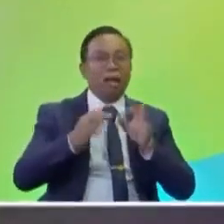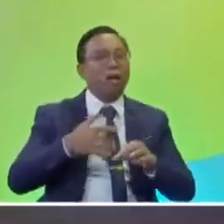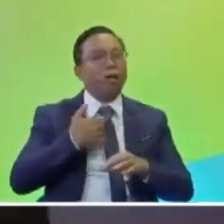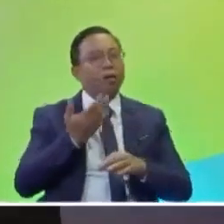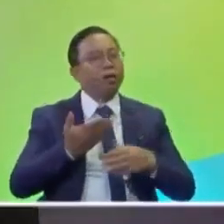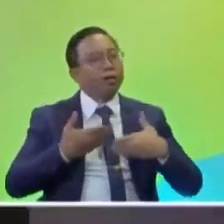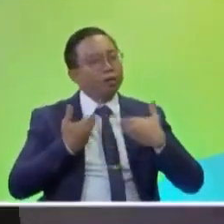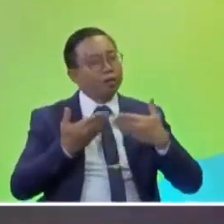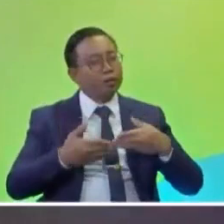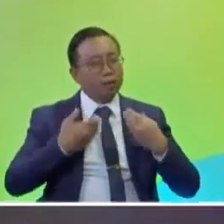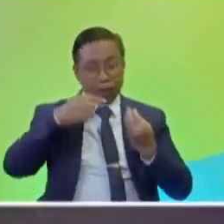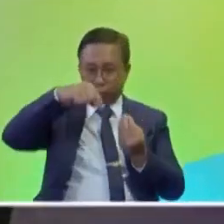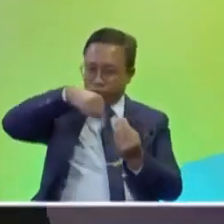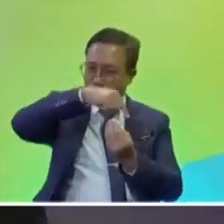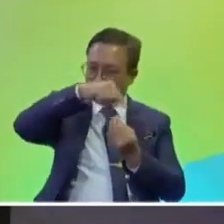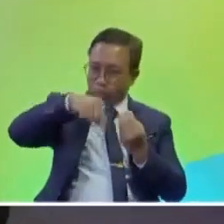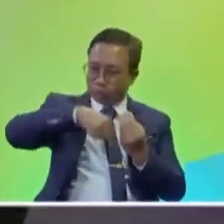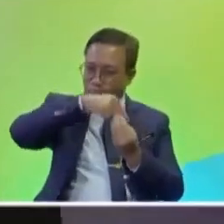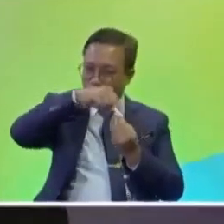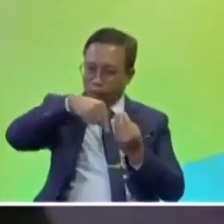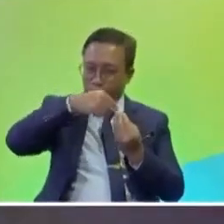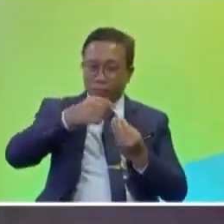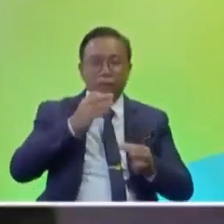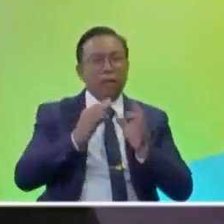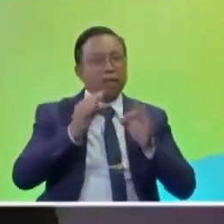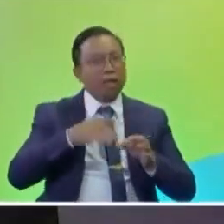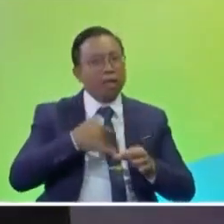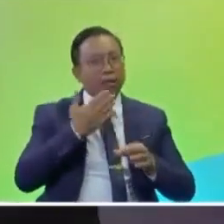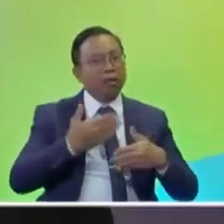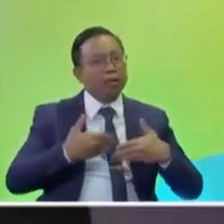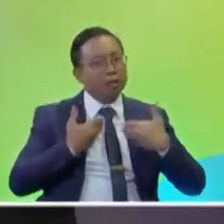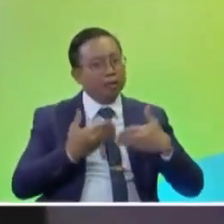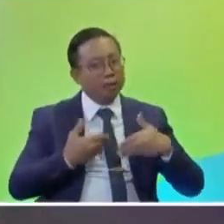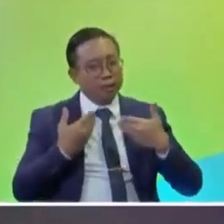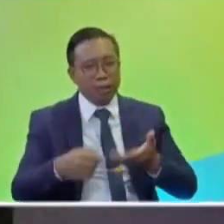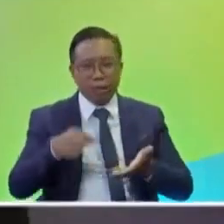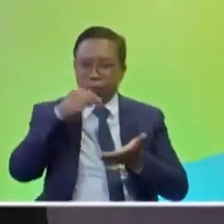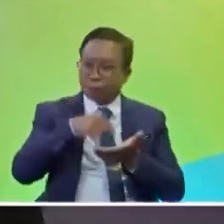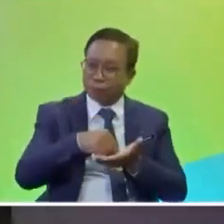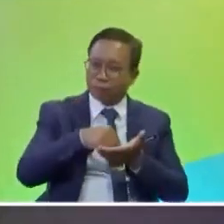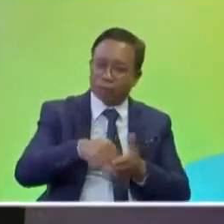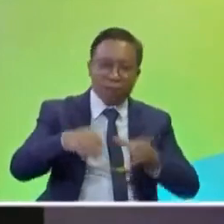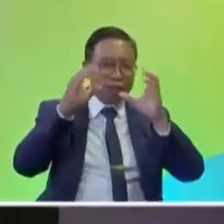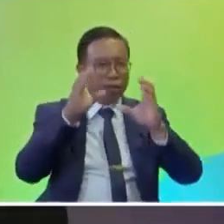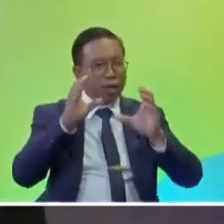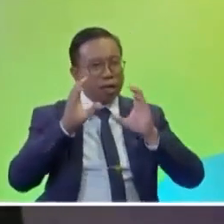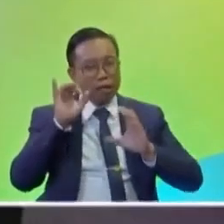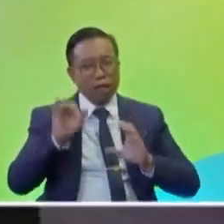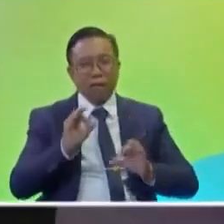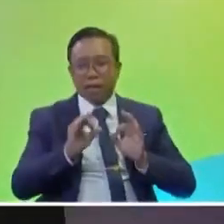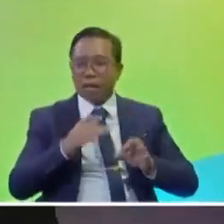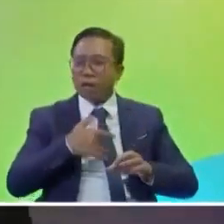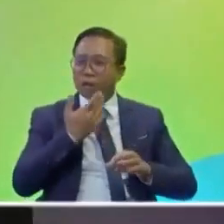pusing-pusing. Kalau rasa gembira pusing-pusing. Kalau rasa gembira beginilah